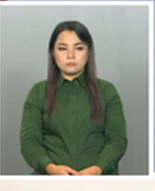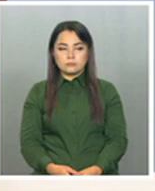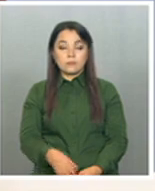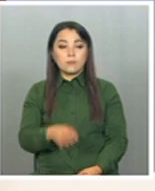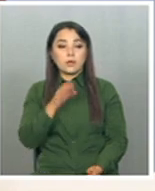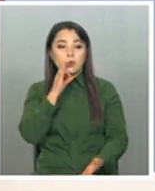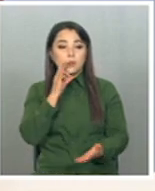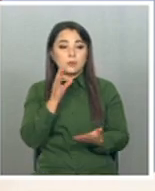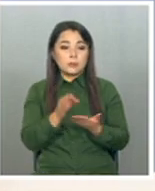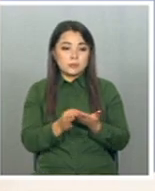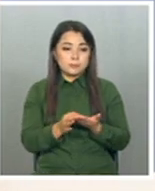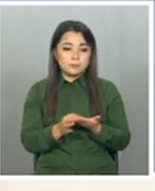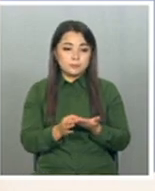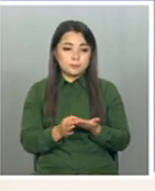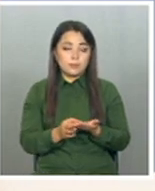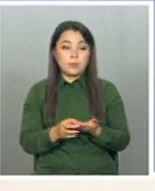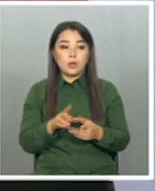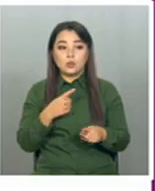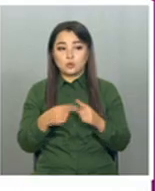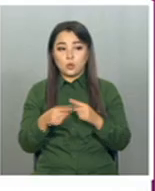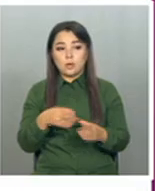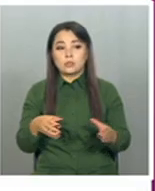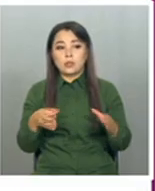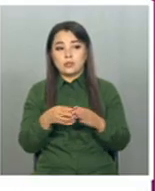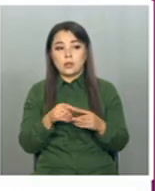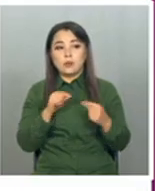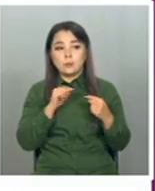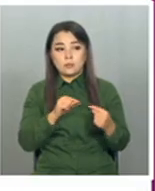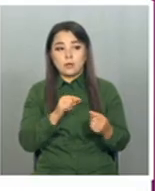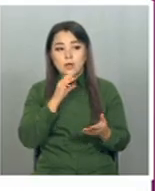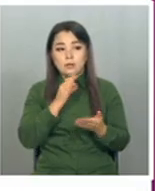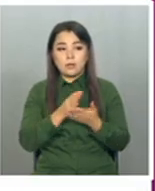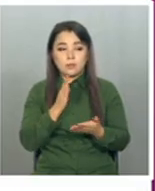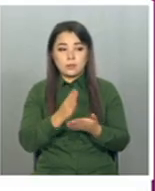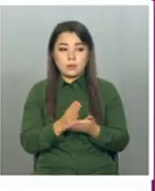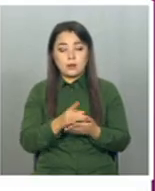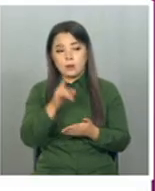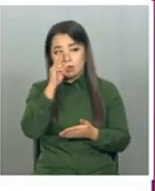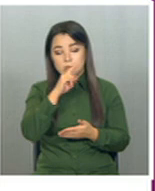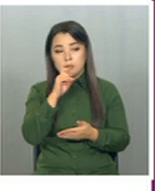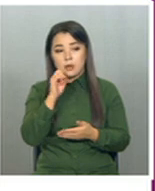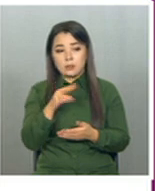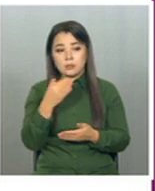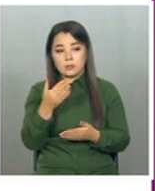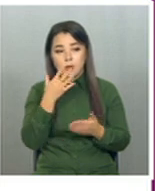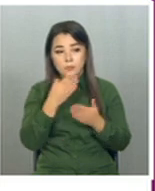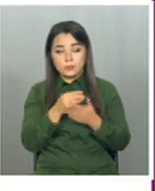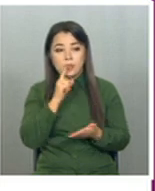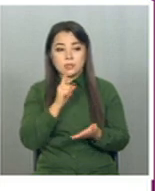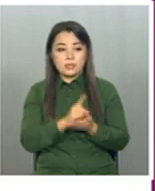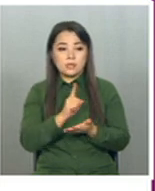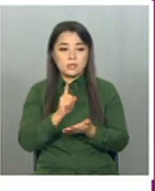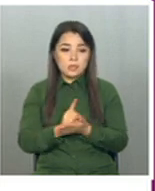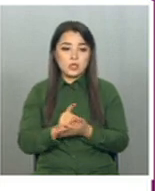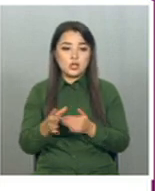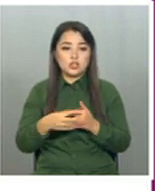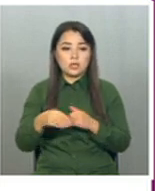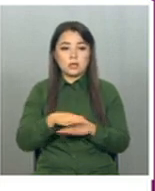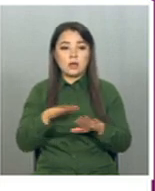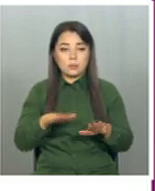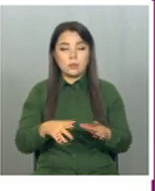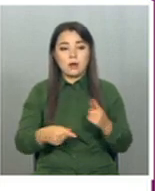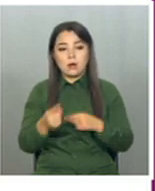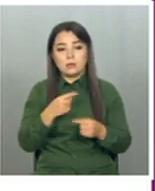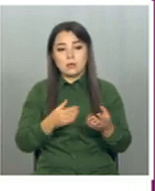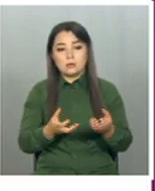Жауабы. Жоңғарларға тойтарыс берді. Қазақ қандығына тиесілі жерлерді қайтарып